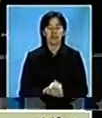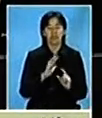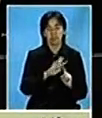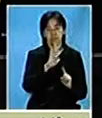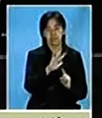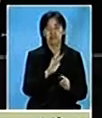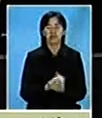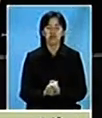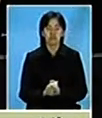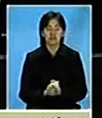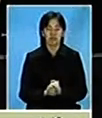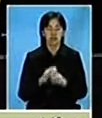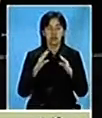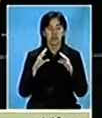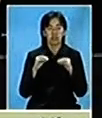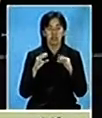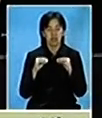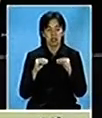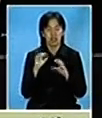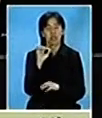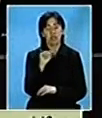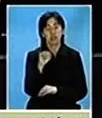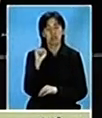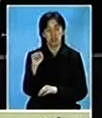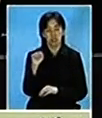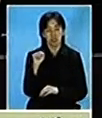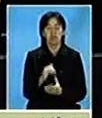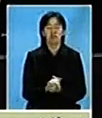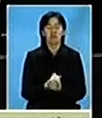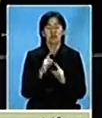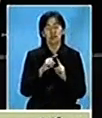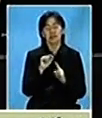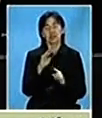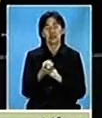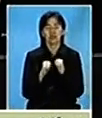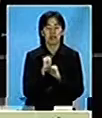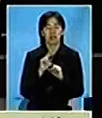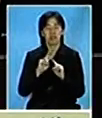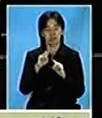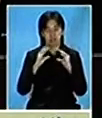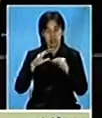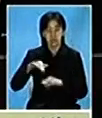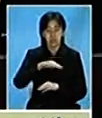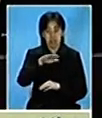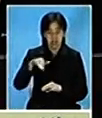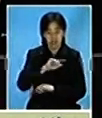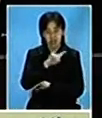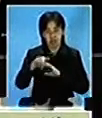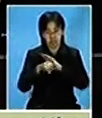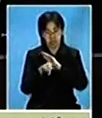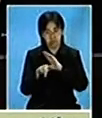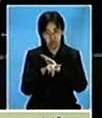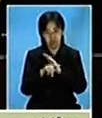ครับด้วยในคราวประชุมสภาผู้แทนราษฎรชุดที่24ปีที่2ครั้งที่15สมัยสามัญทั่วไปเมื่อวันพฤหัสบดี